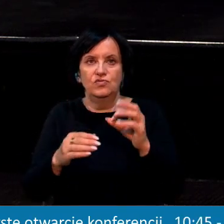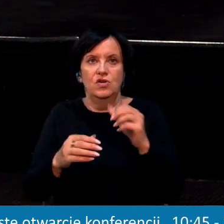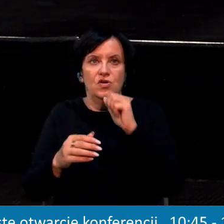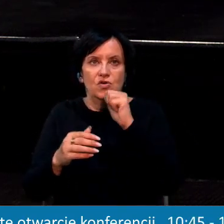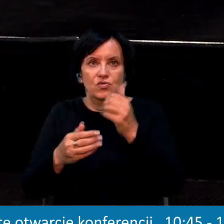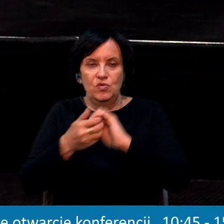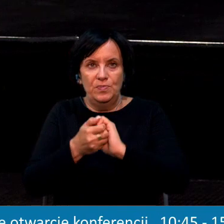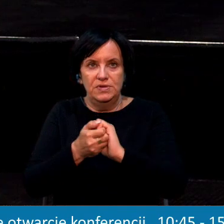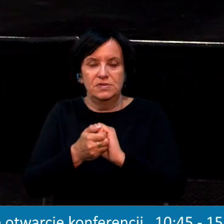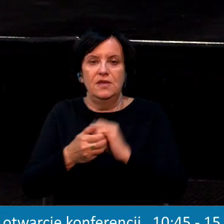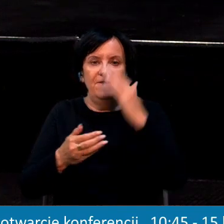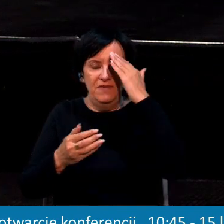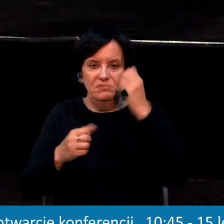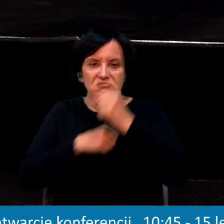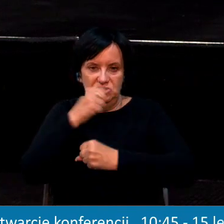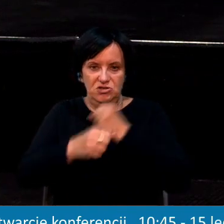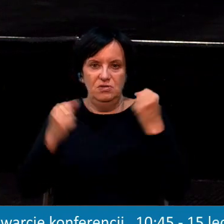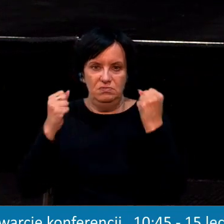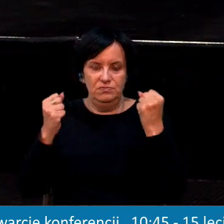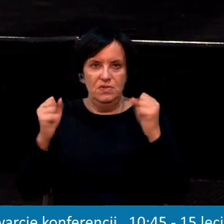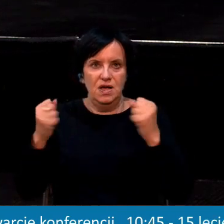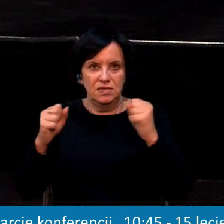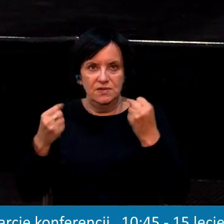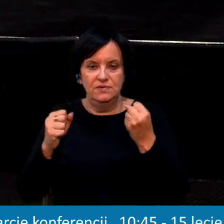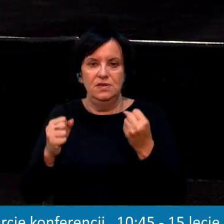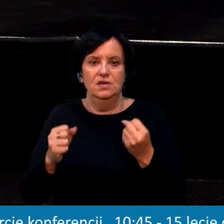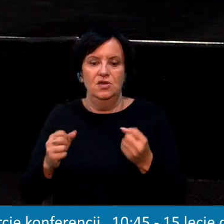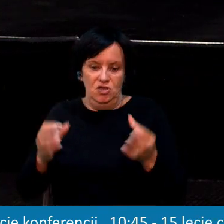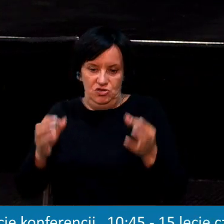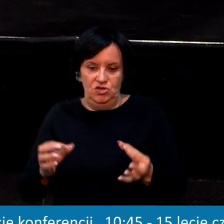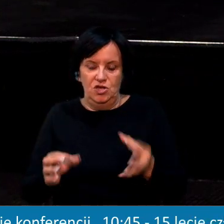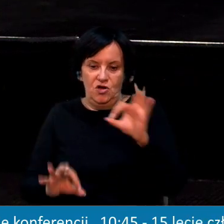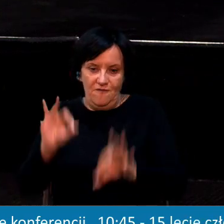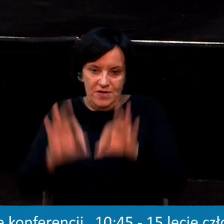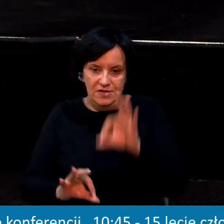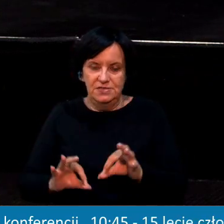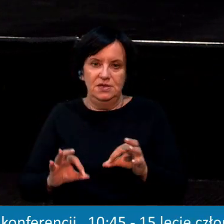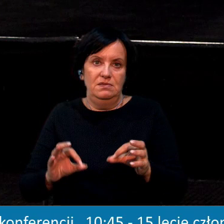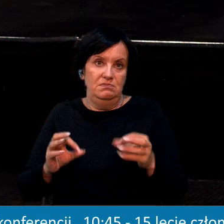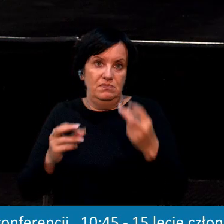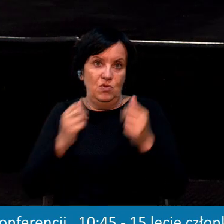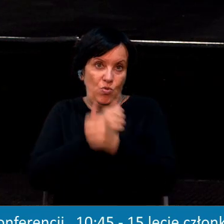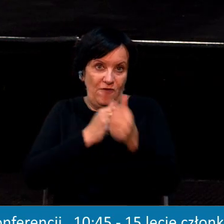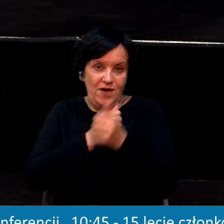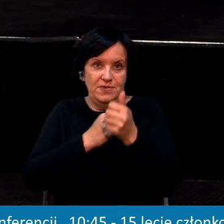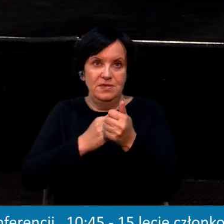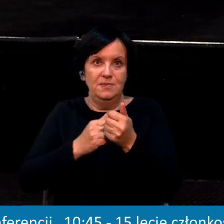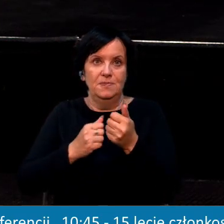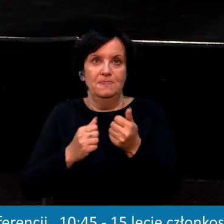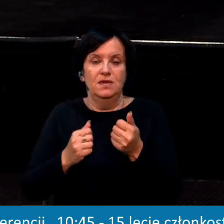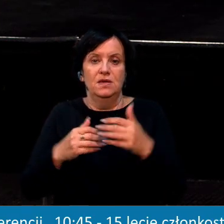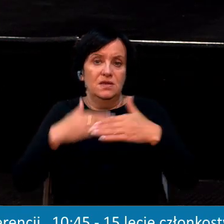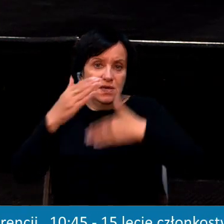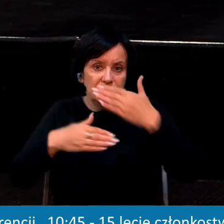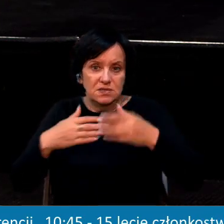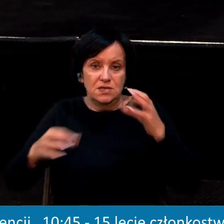prężnie działająca, o czym świadczy chociażby dzisiejsza konferencja, która jest przez nią zorganizowana. Życzę Państwu